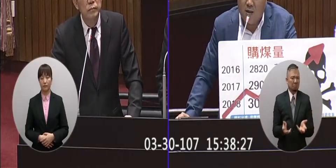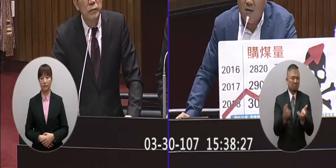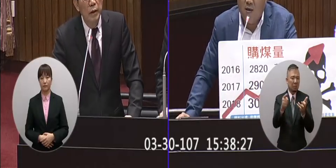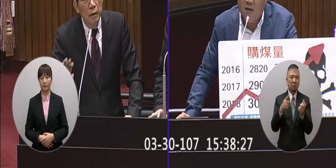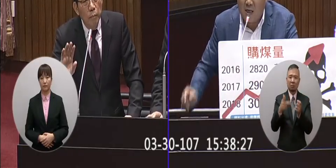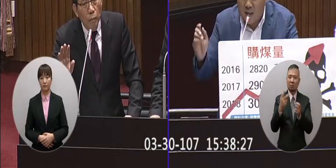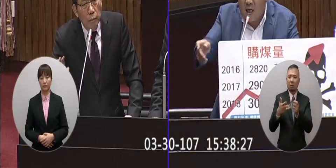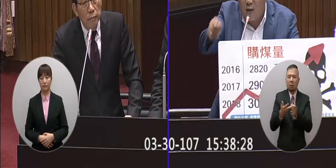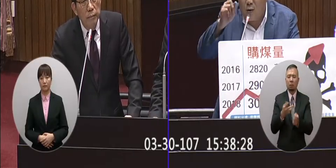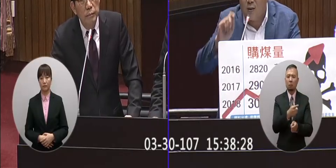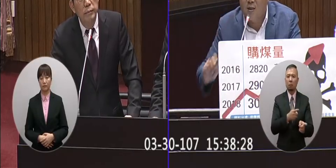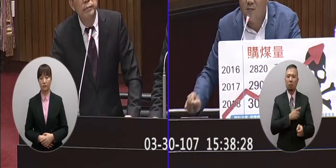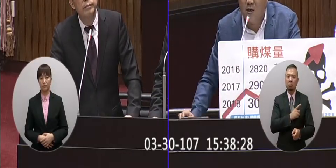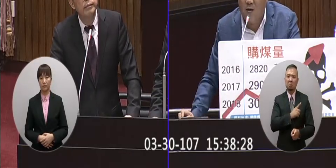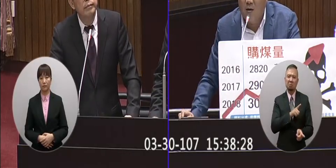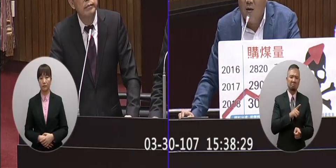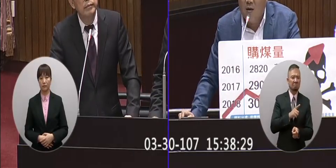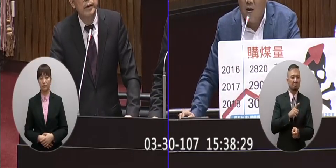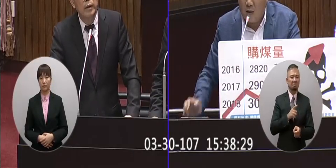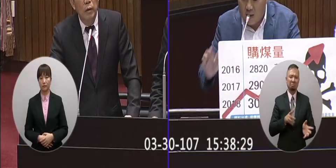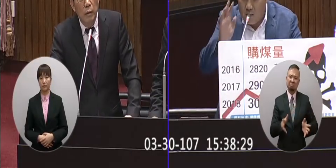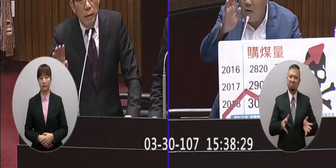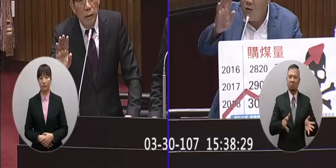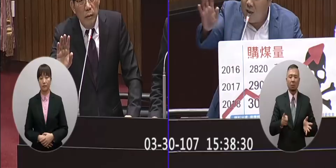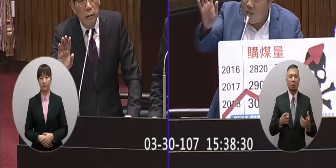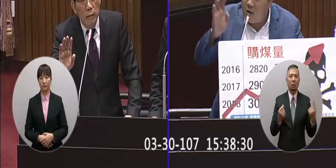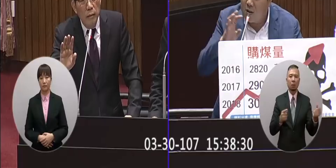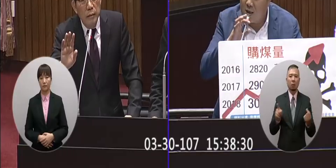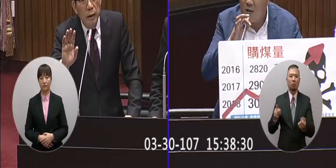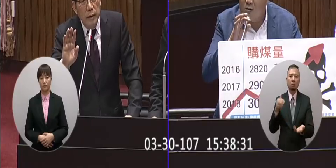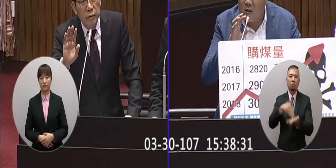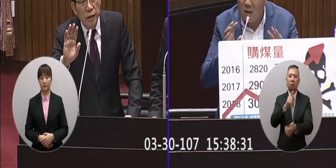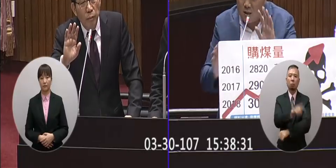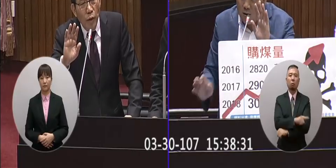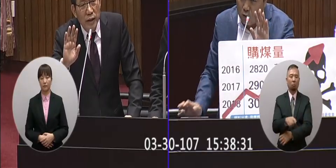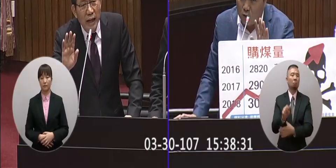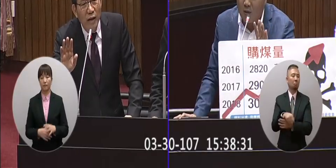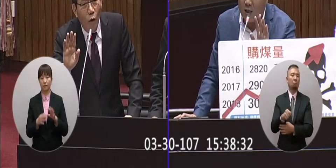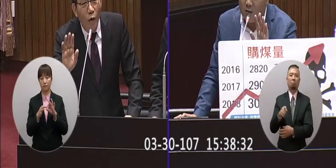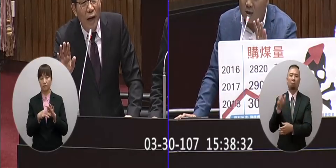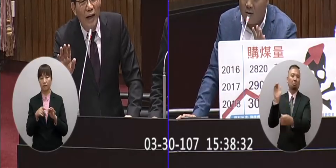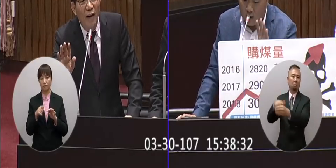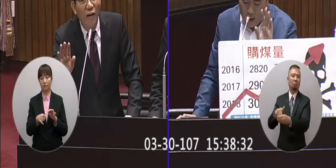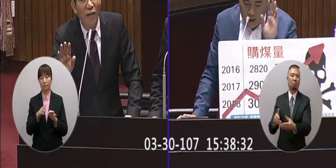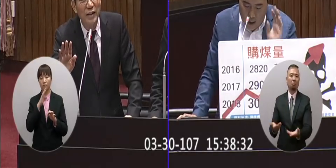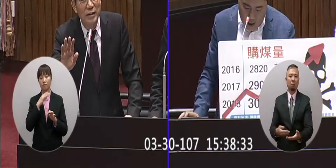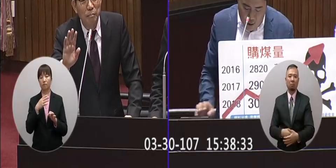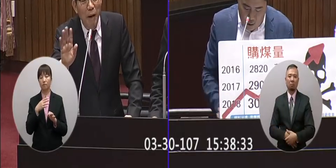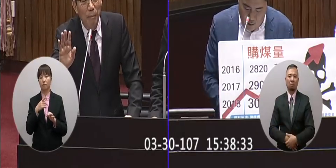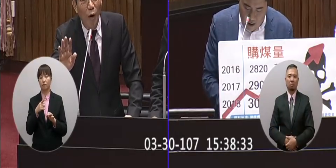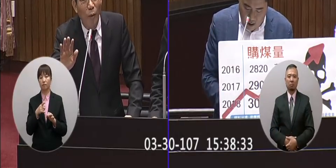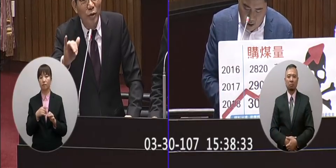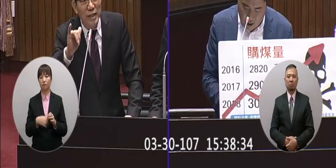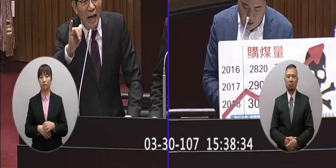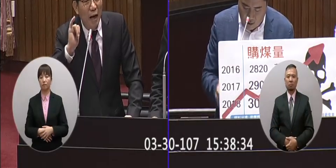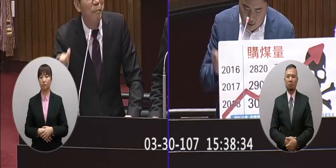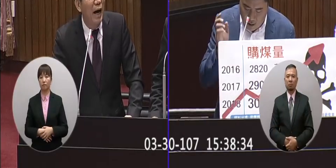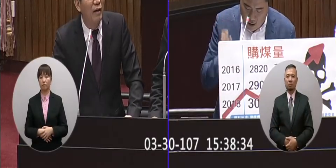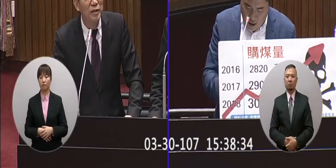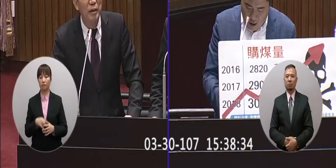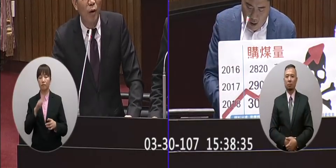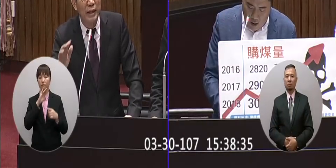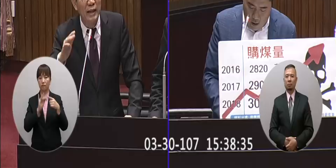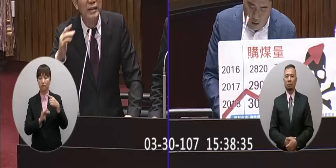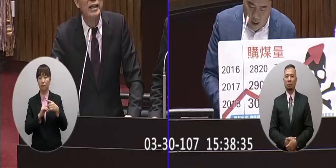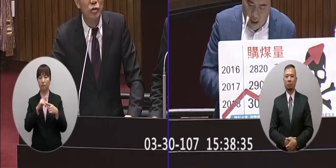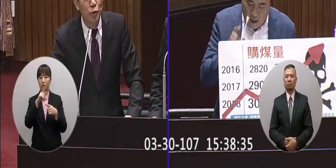也非常的质疑，但是他还是投了赞成票。好吧，这部分我跟你讲没有时间哈，署长，你再用书面来回答。你可以用 北部的部分差